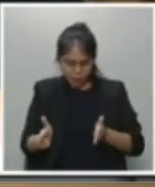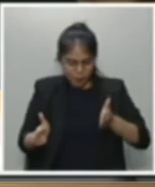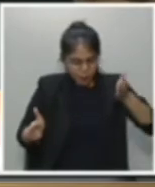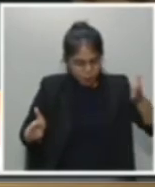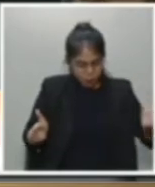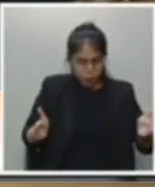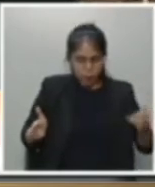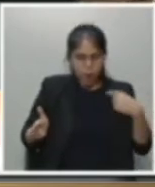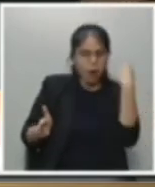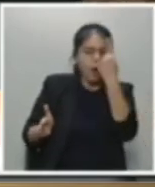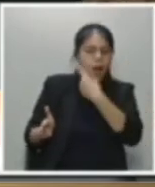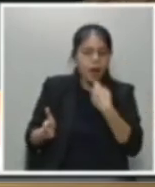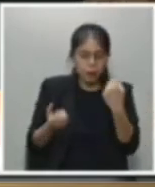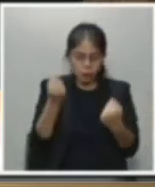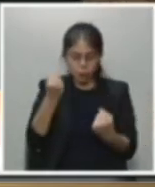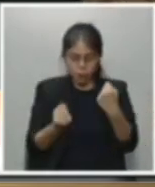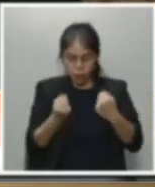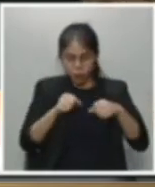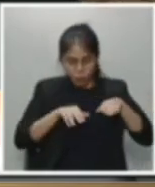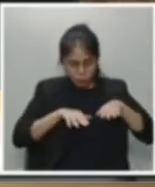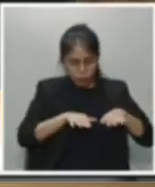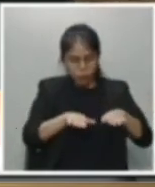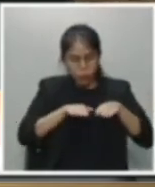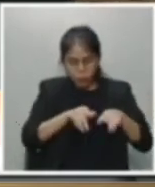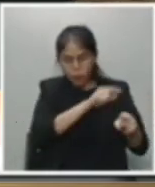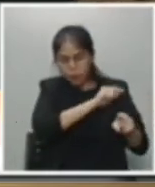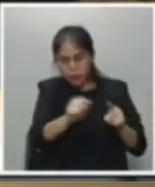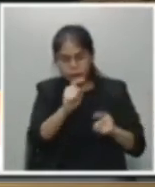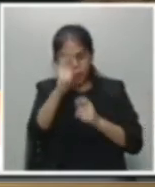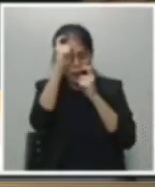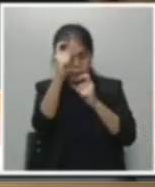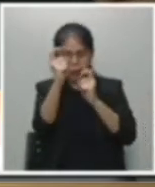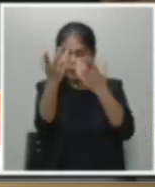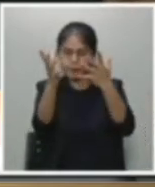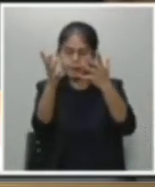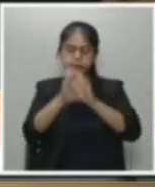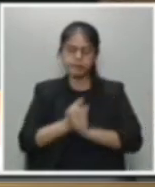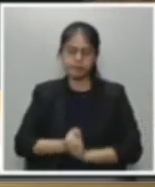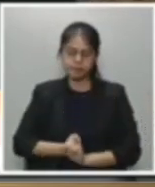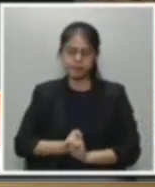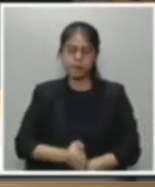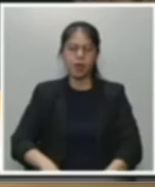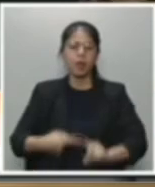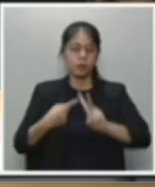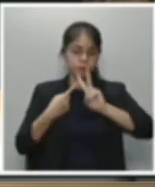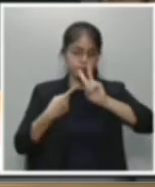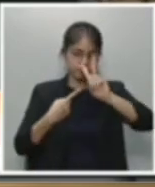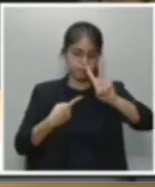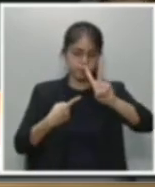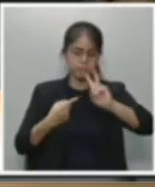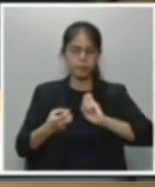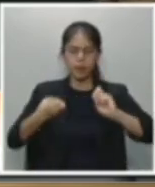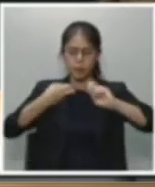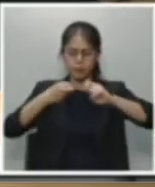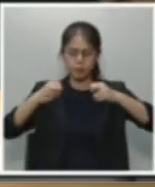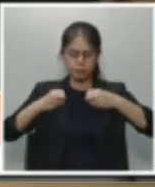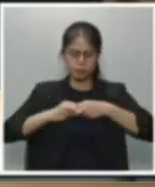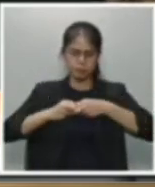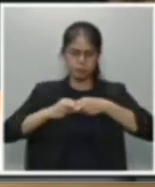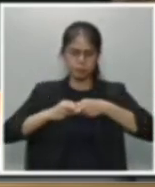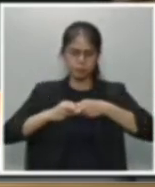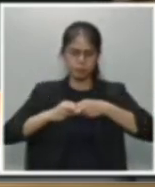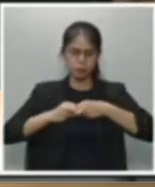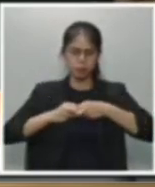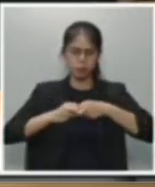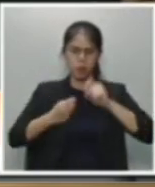ให้ผู้ที่ใช้รถใช้ถนนได้อย่างปลอดภัยมากยิ่งขึ้นเรื่องที่สองท่านประธานปัญหา